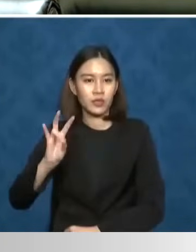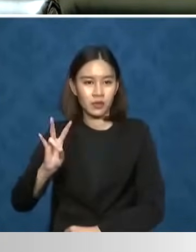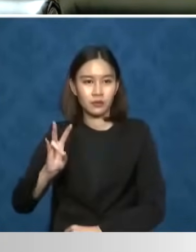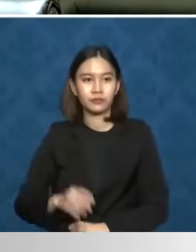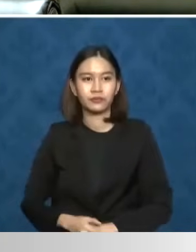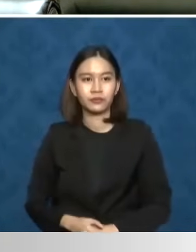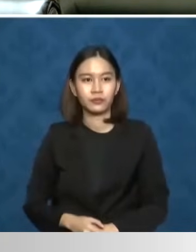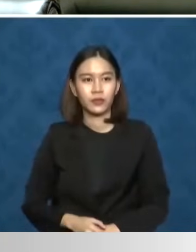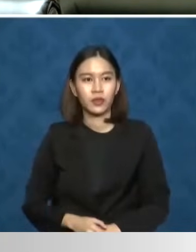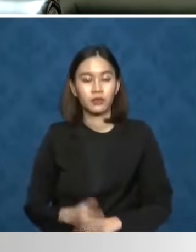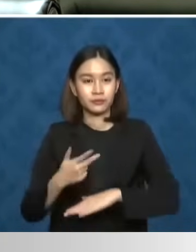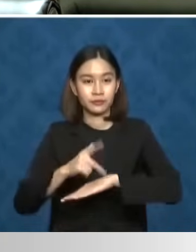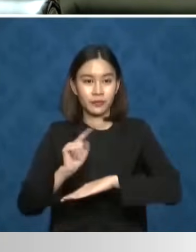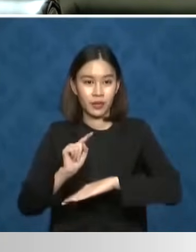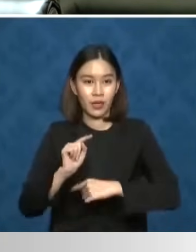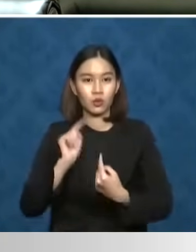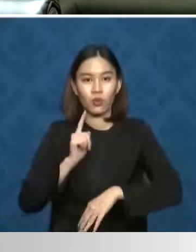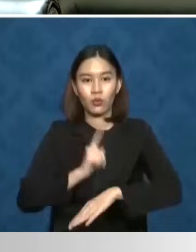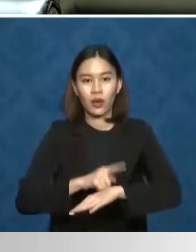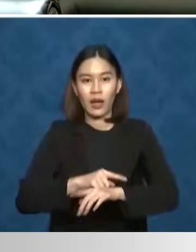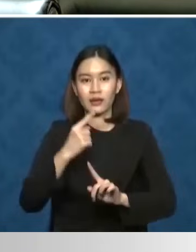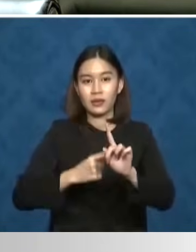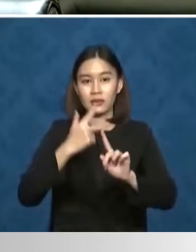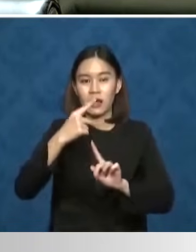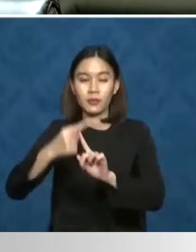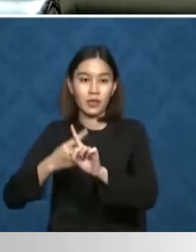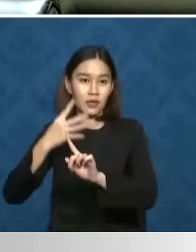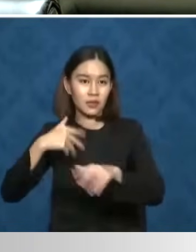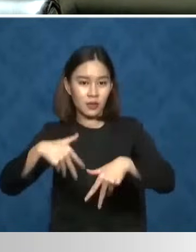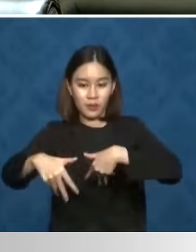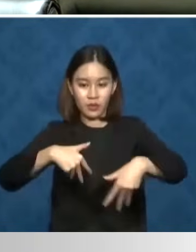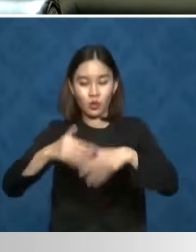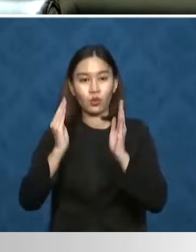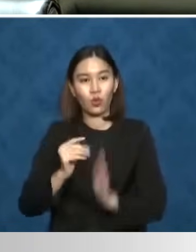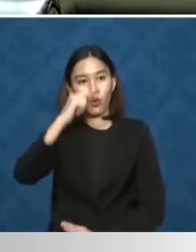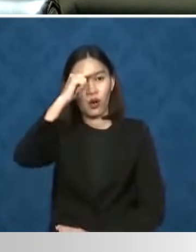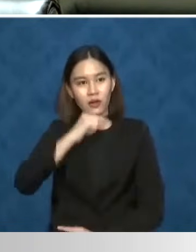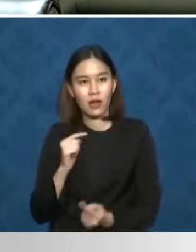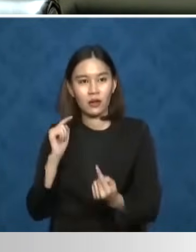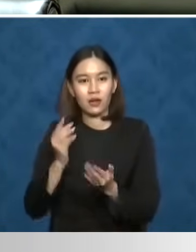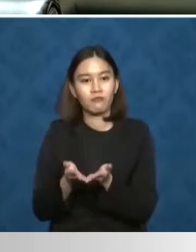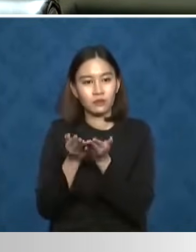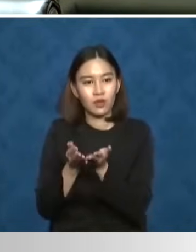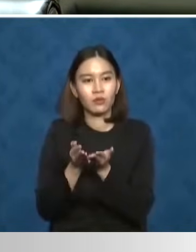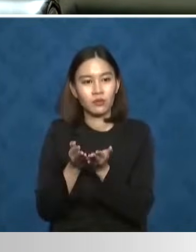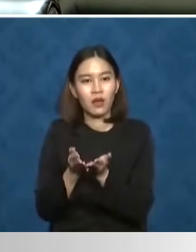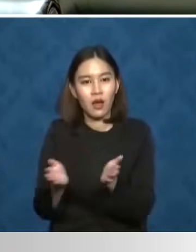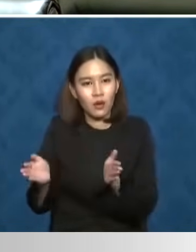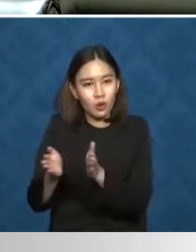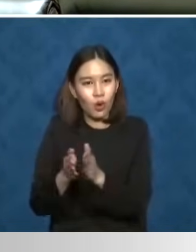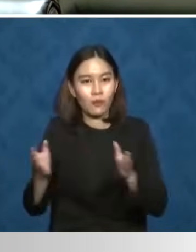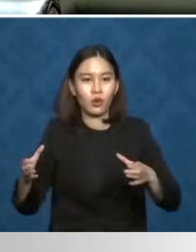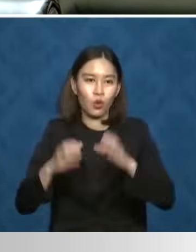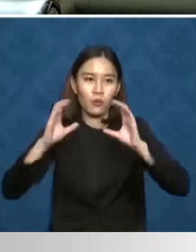2567ท่านประธานครับเป็นเวลากว่า 3-4 เดือนแล้วครับที่พี่น้องประชาชนคนไทยได้เดินทางขึ้นเรือมากับรัฐบาลชุด